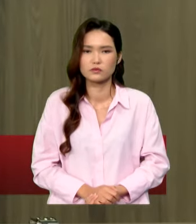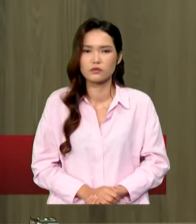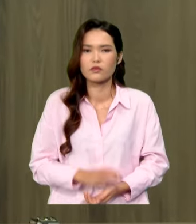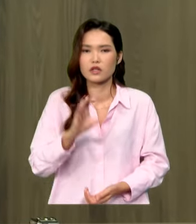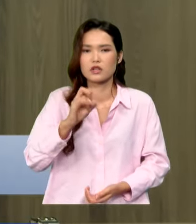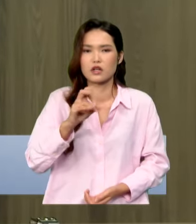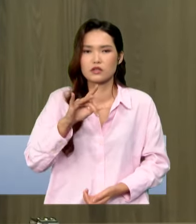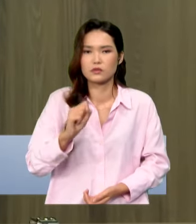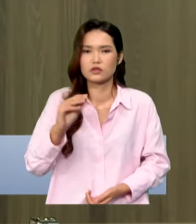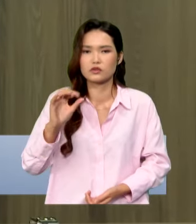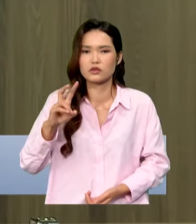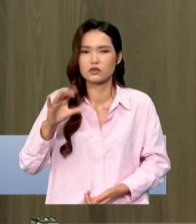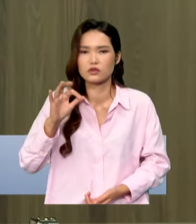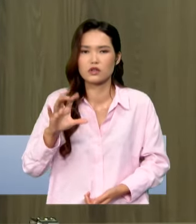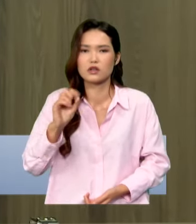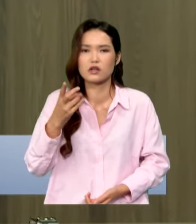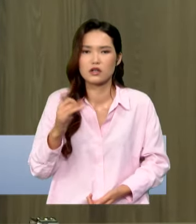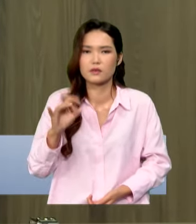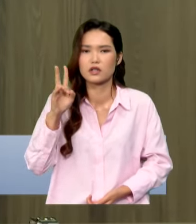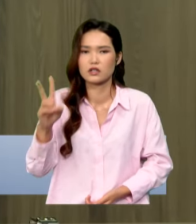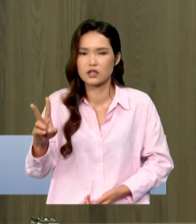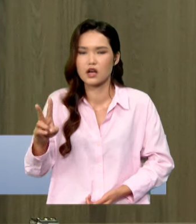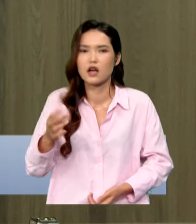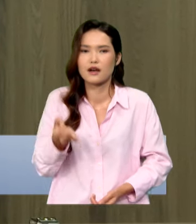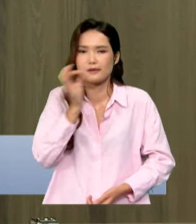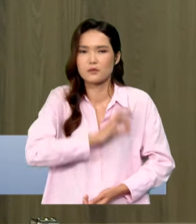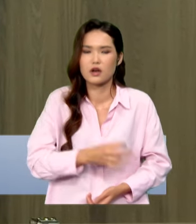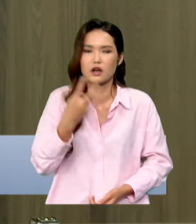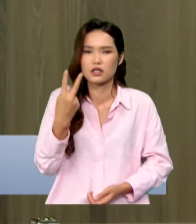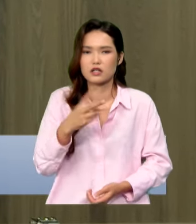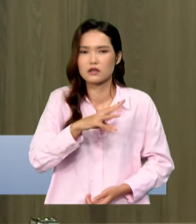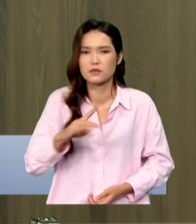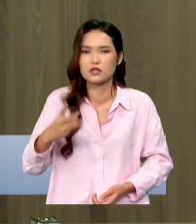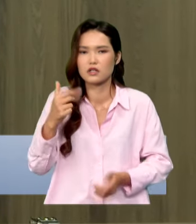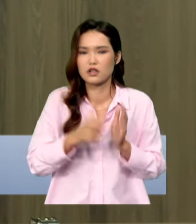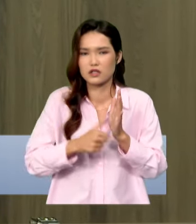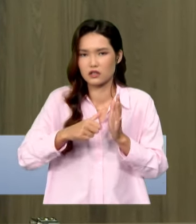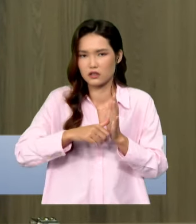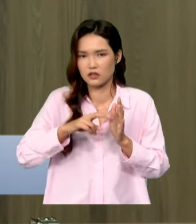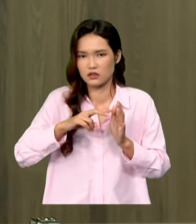Взыскать Сатыбалды в пользу Жунусова Абая Кадировича счет возмещения материального ущерба